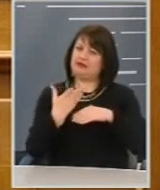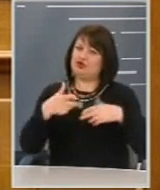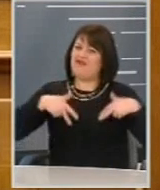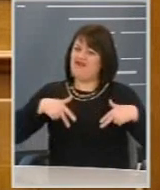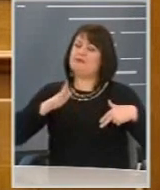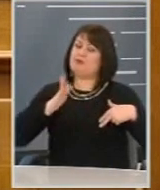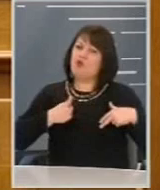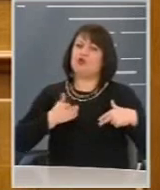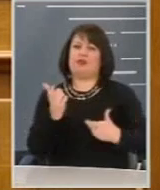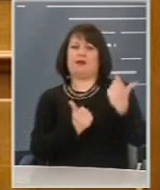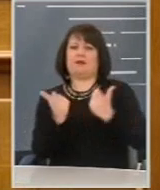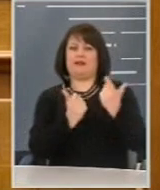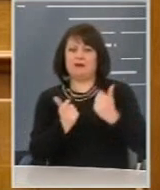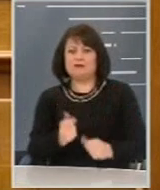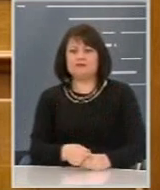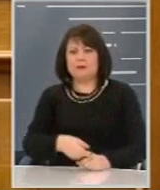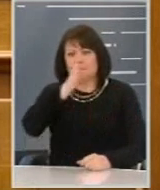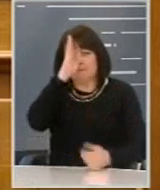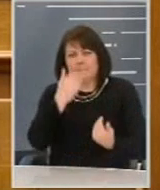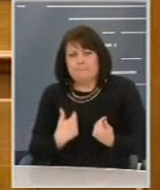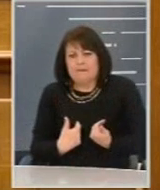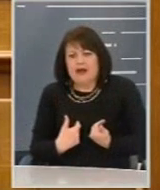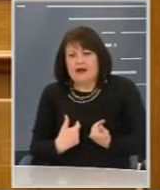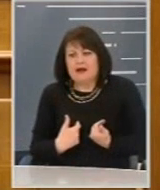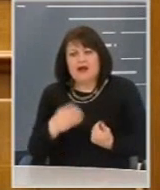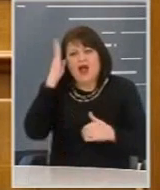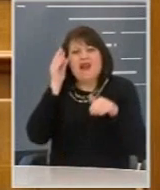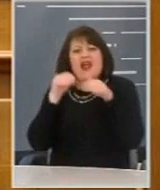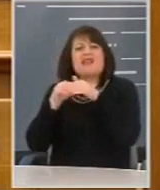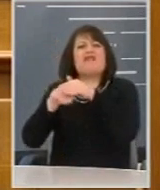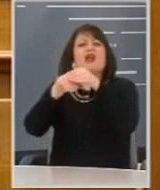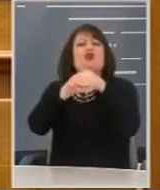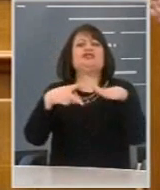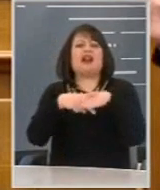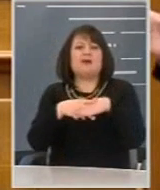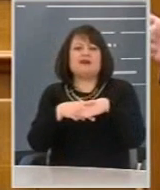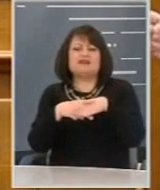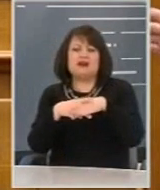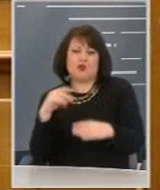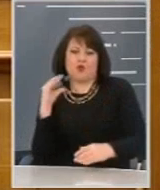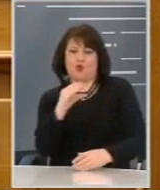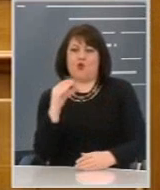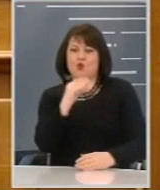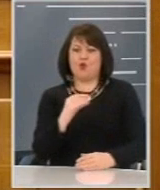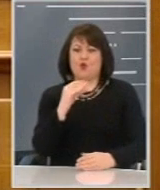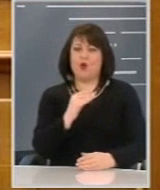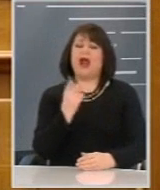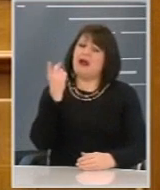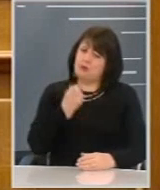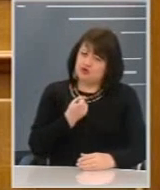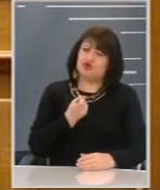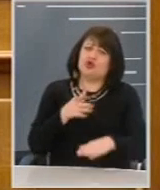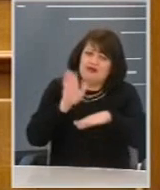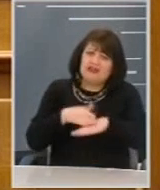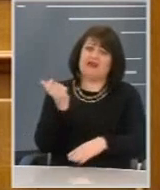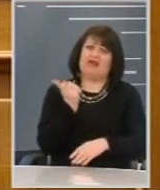το πληρώσαμε κιόλας αυτό, γιατί αναγκαστήκαμε να καλύψουμε και την ανακεφαλαιοποίηση στο βαθμό που αντιστοιχεί. Δεν είναι όλα τα δάνεια, αλλά ένα τμήμα ήταν που πληρώσαμε